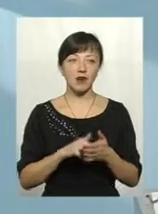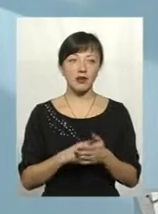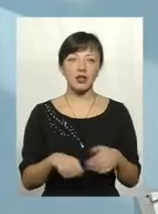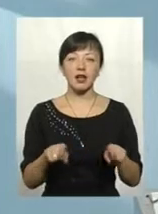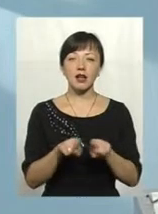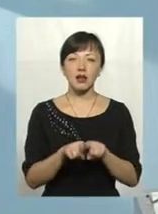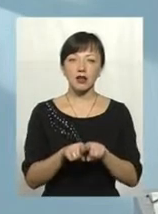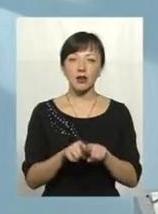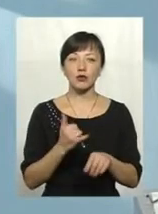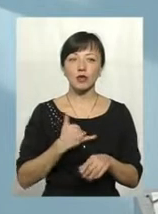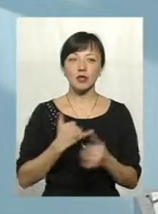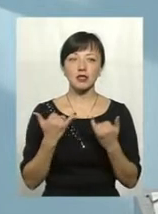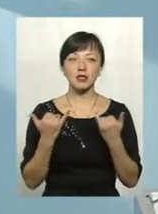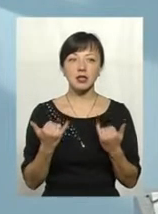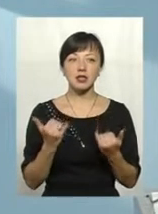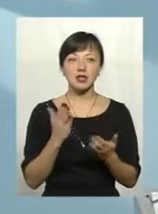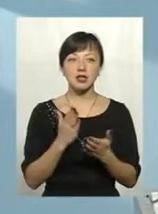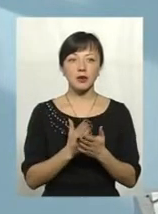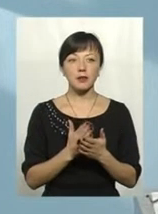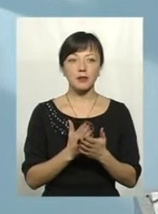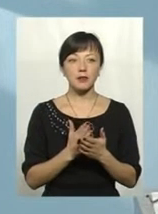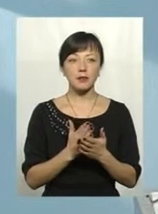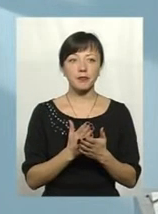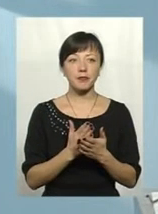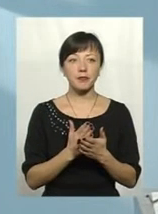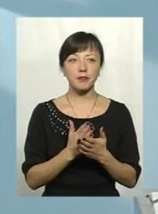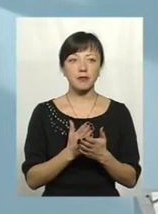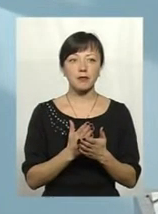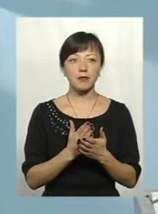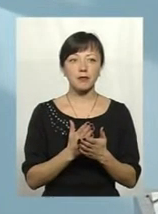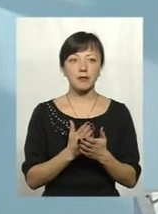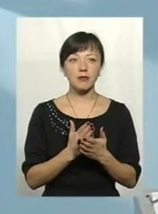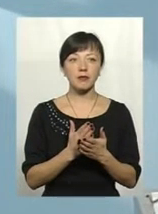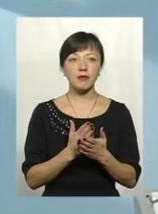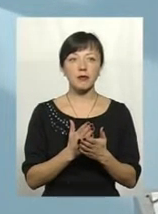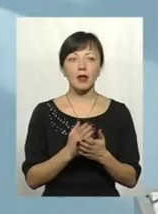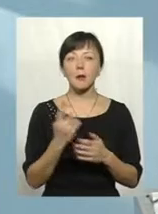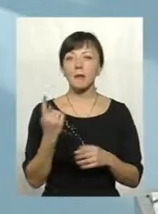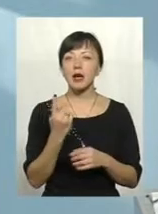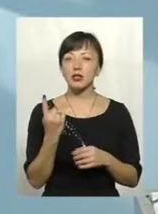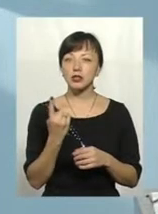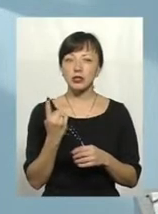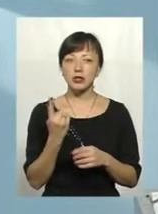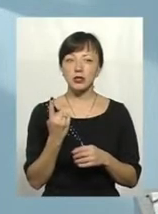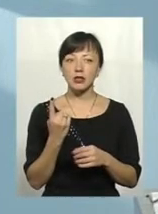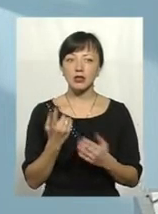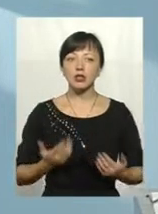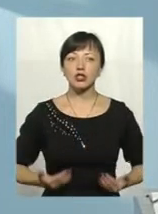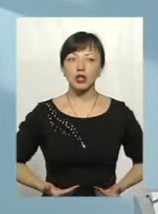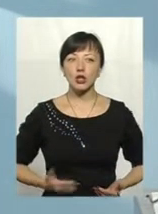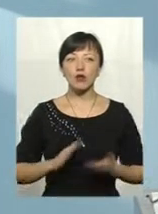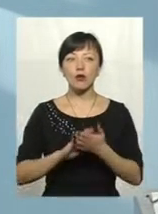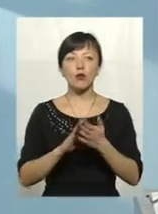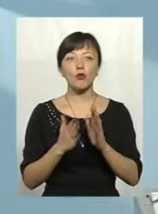фактори, от у нас зараз на Україні вони є. Це можна, ну, такі фактори, як перше, житлові